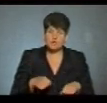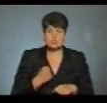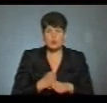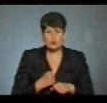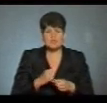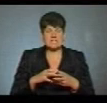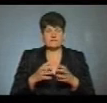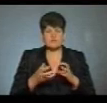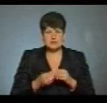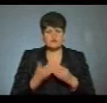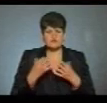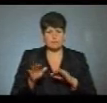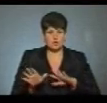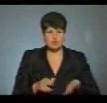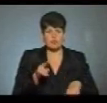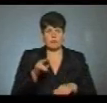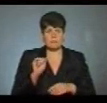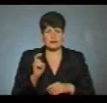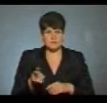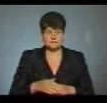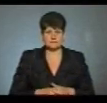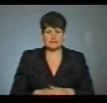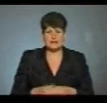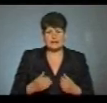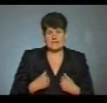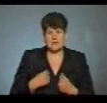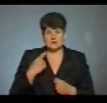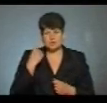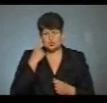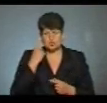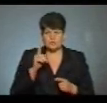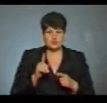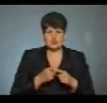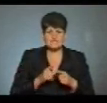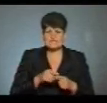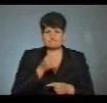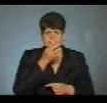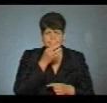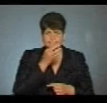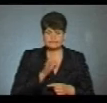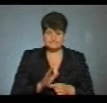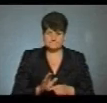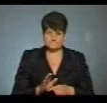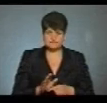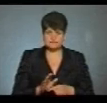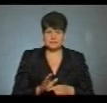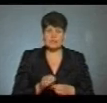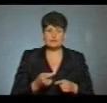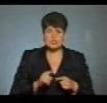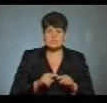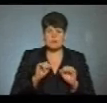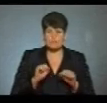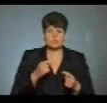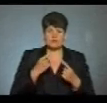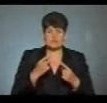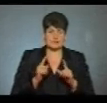вже минув пік? Я думаю, це дуже передчасно, і про це може заявити